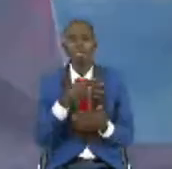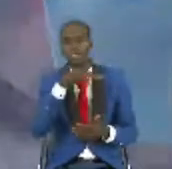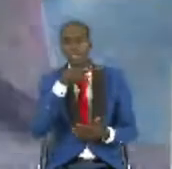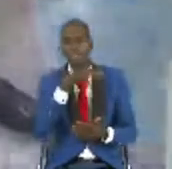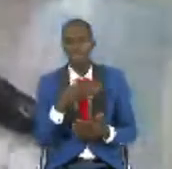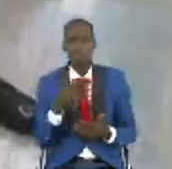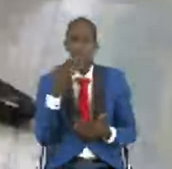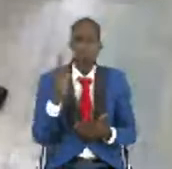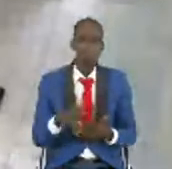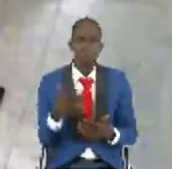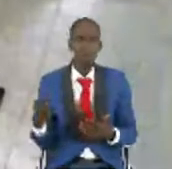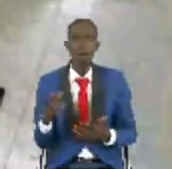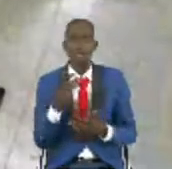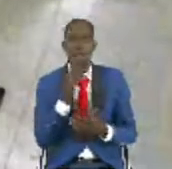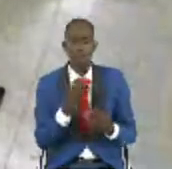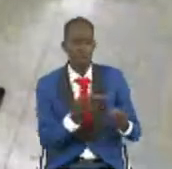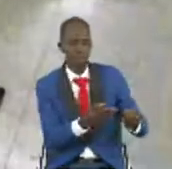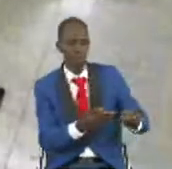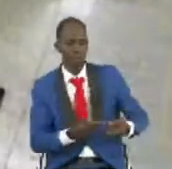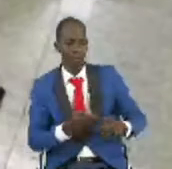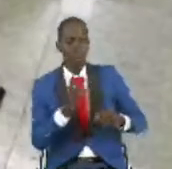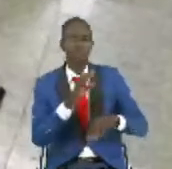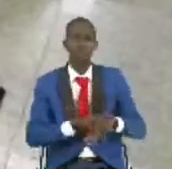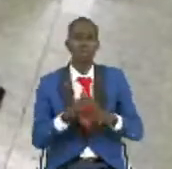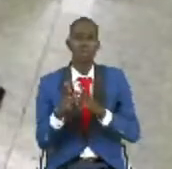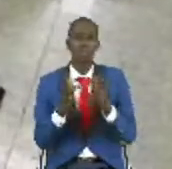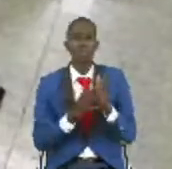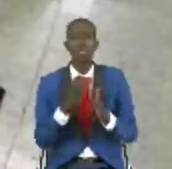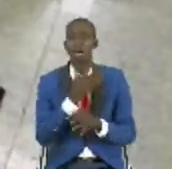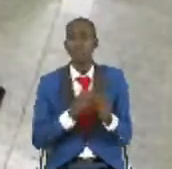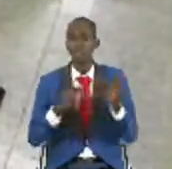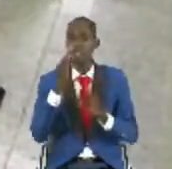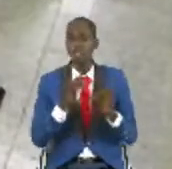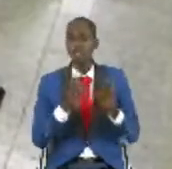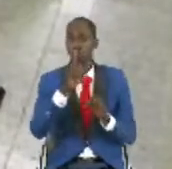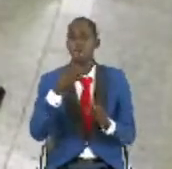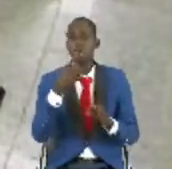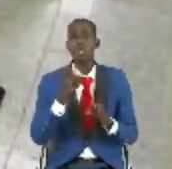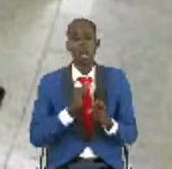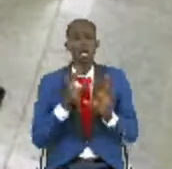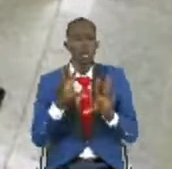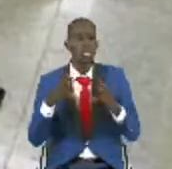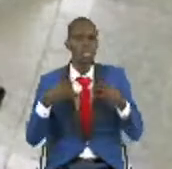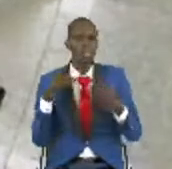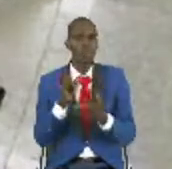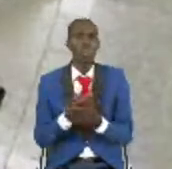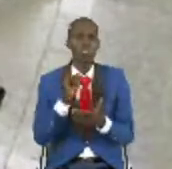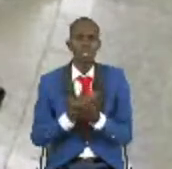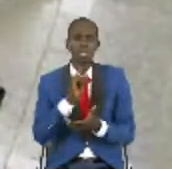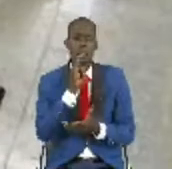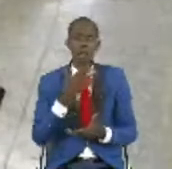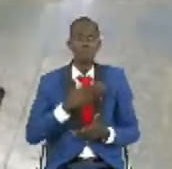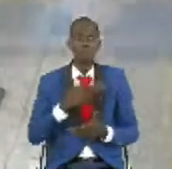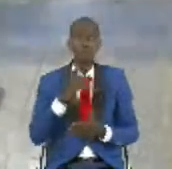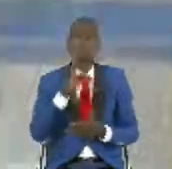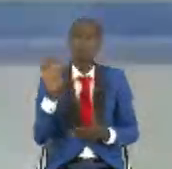tes iniquités ont été placées sur Christ. Si tu dis, mais j'accepte cela, c'est pour moi,